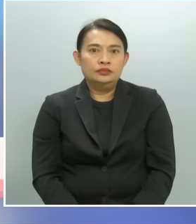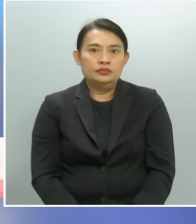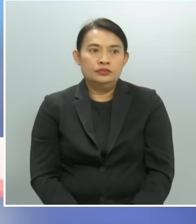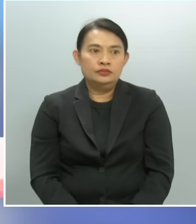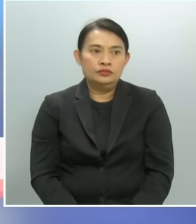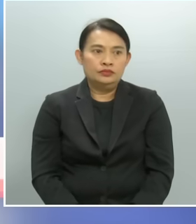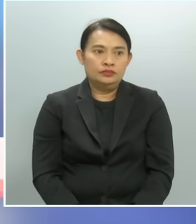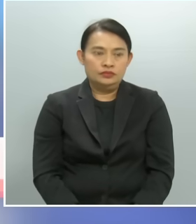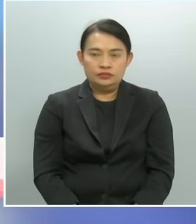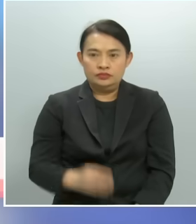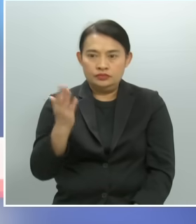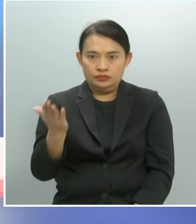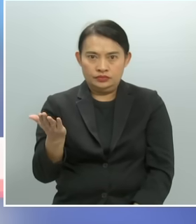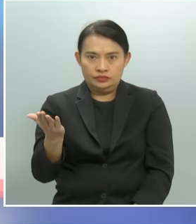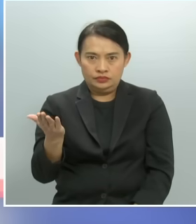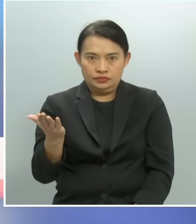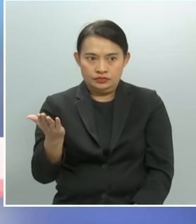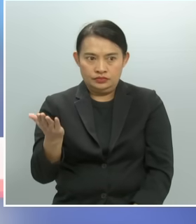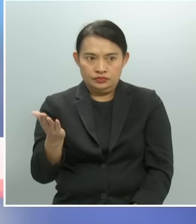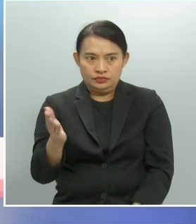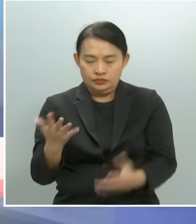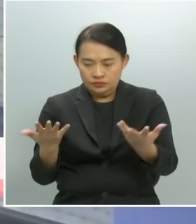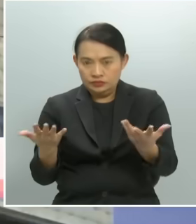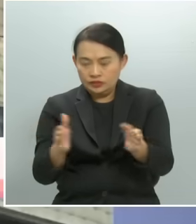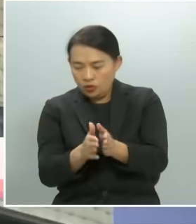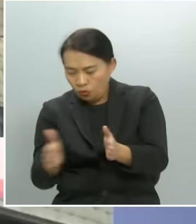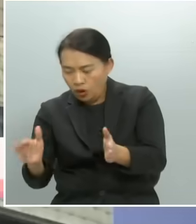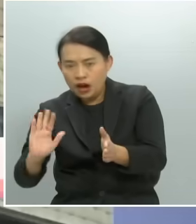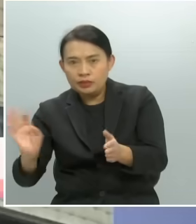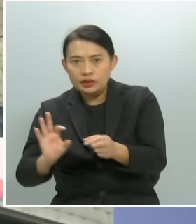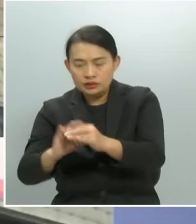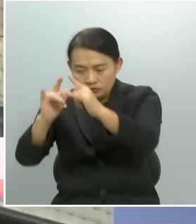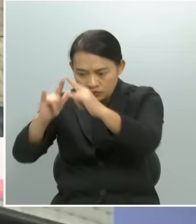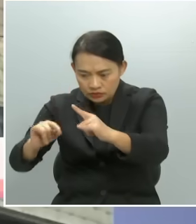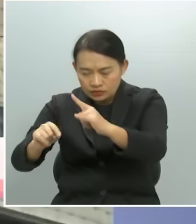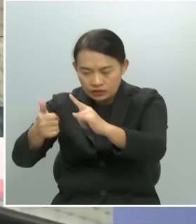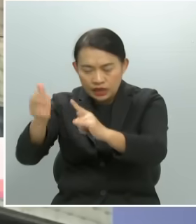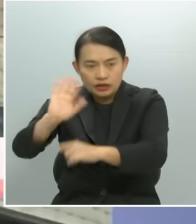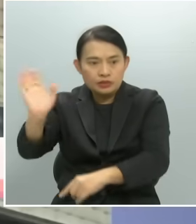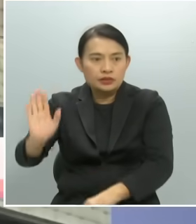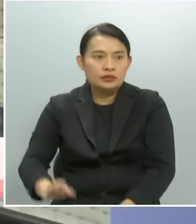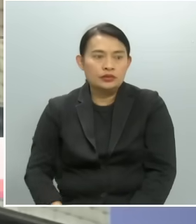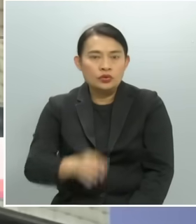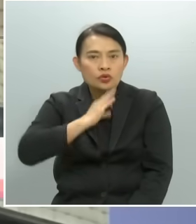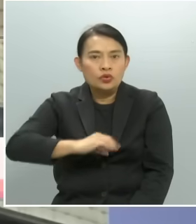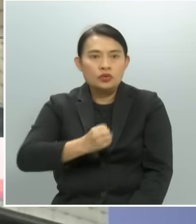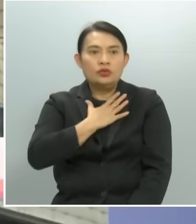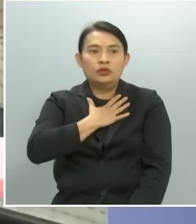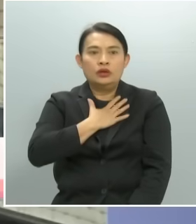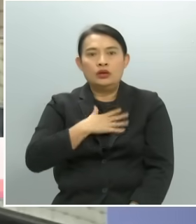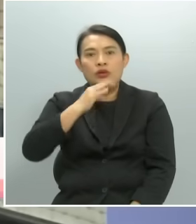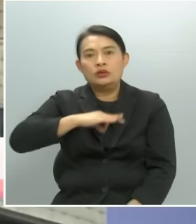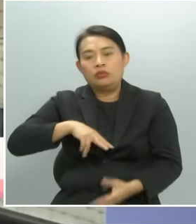ซึ่งระเบียงคุณผู้ชมครับเขาบอกว่าไม่ได้มีความกว้างขนาดที่นำสำรองไปตั้งได้นะทำให้ตนเองเนี่ยถึงกับขาอ่อน